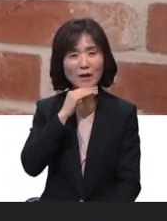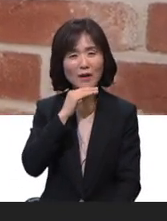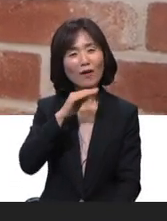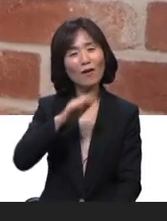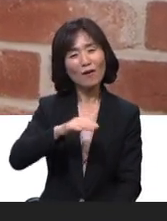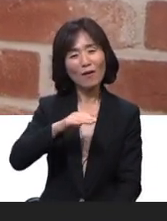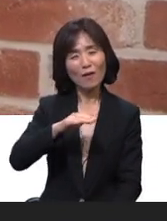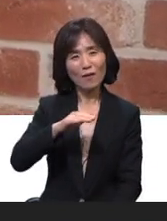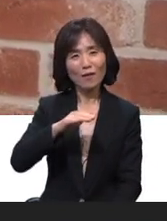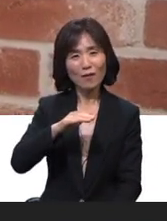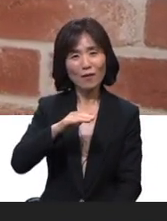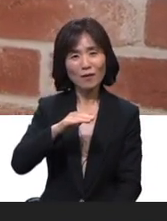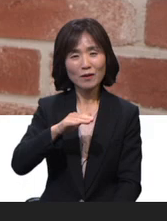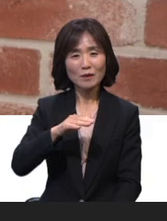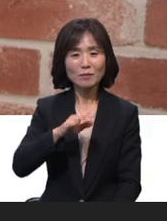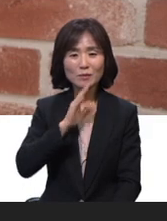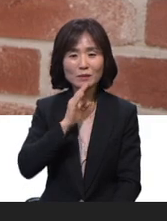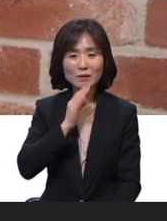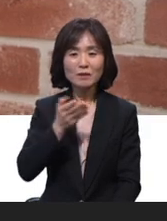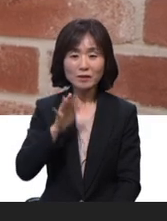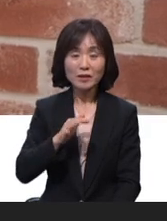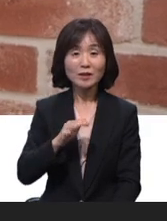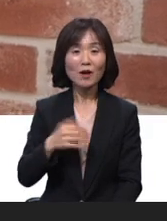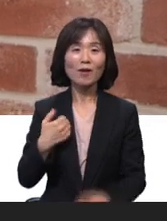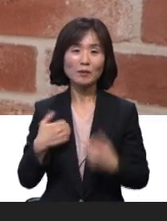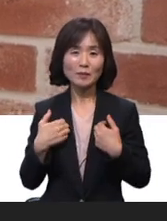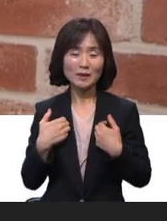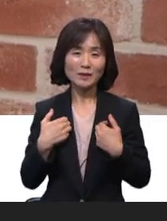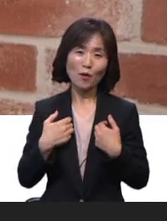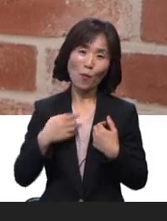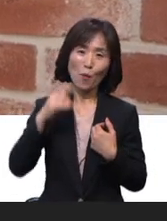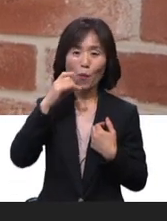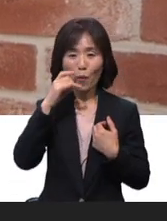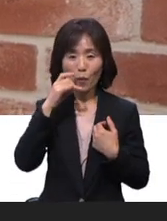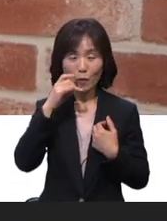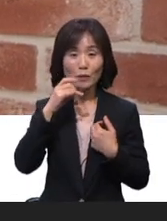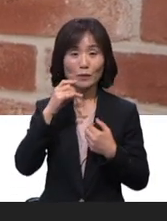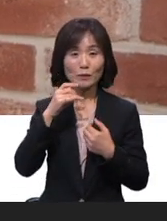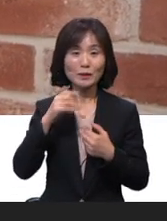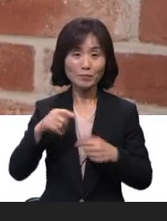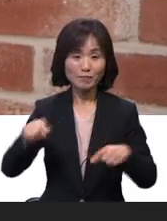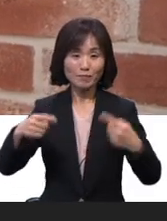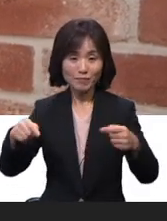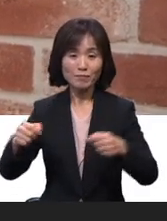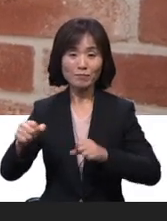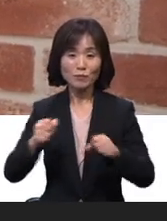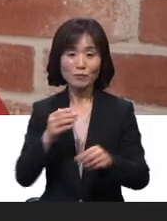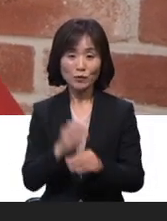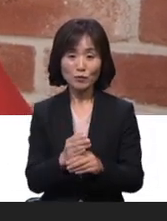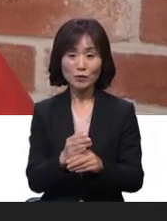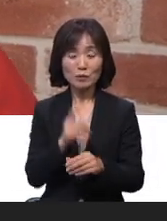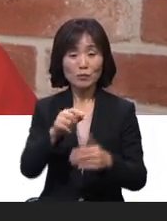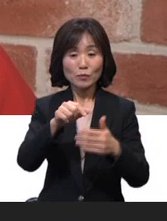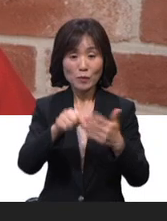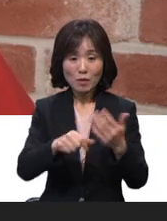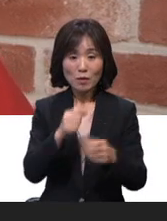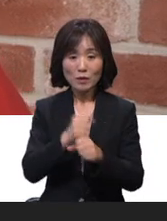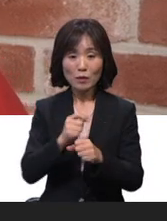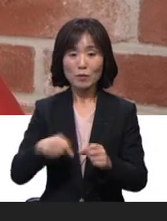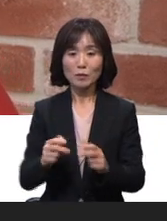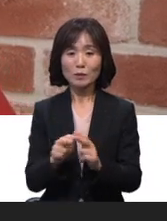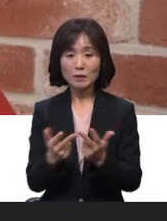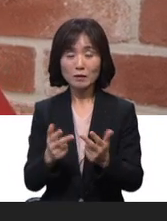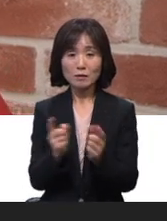아직 저런 걸 접하기 좀 어린 나이인데 그냥 단지 흥미나 재미 위주로 지금은 하고 있고요. 사실 저렇게 뭐 프로그램을 해서